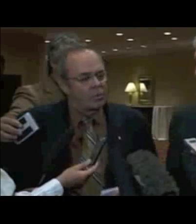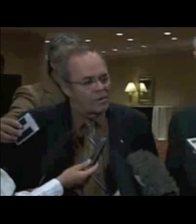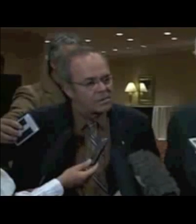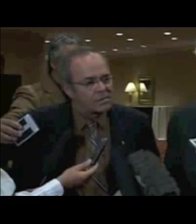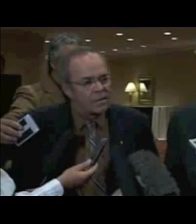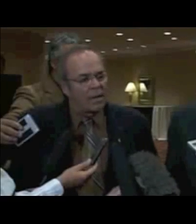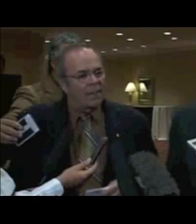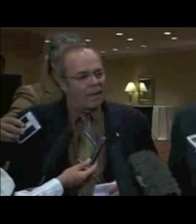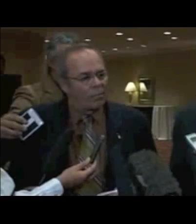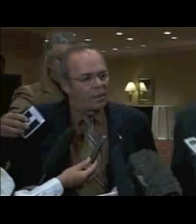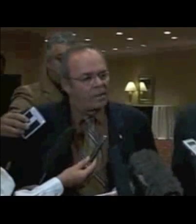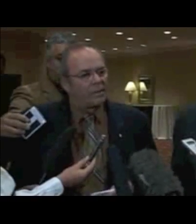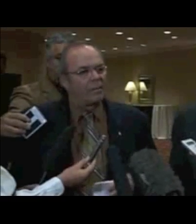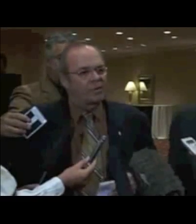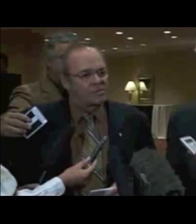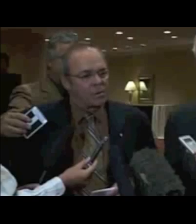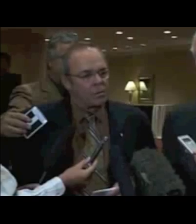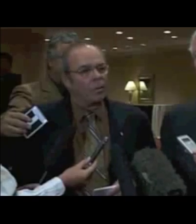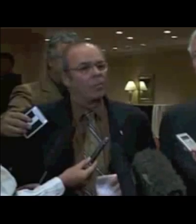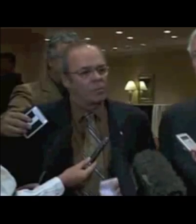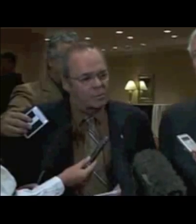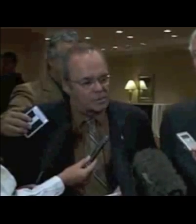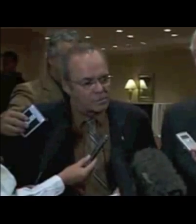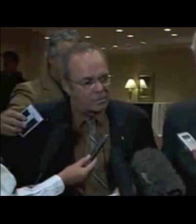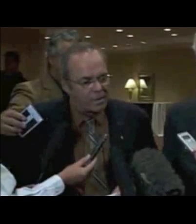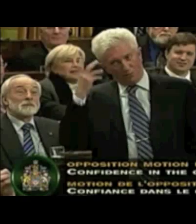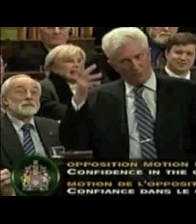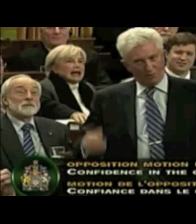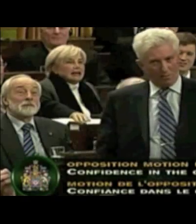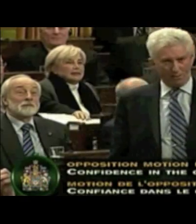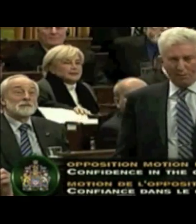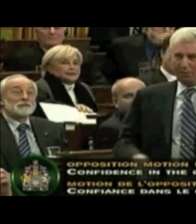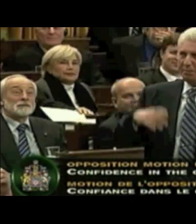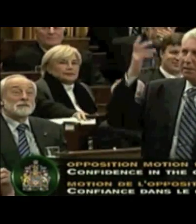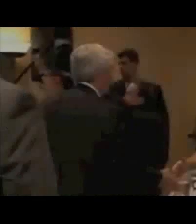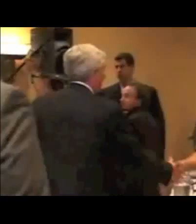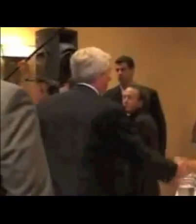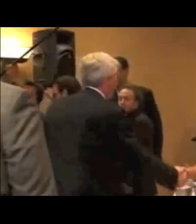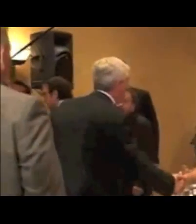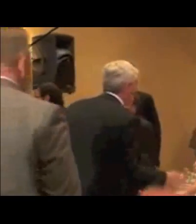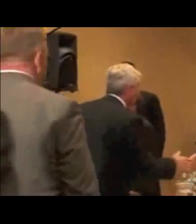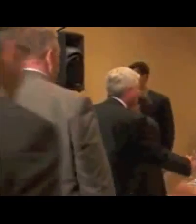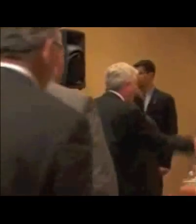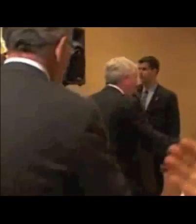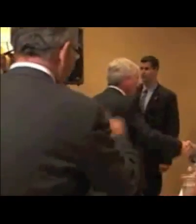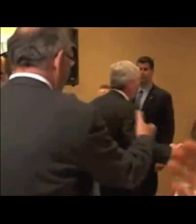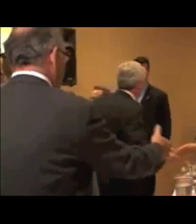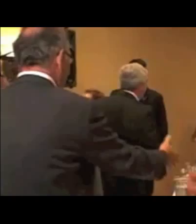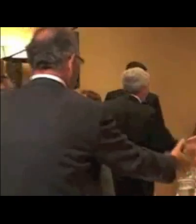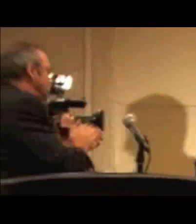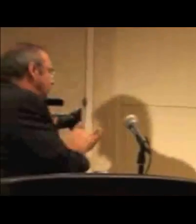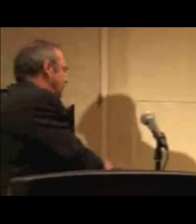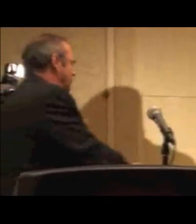Je pense qu'à la police, l'armée, la prison, on n'a pas besoin de ça au Québec. Je vais commencer à avoir des problèmes. Je suis très heureux d